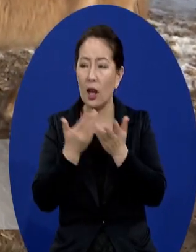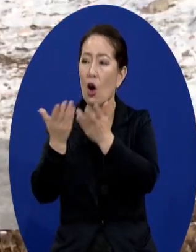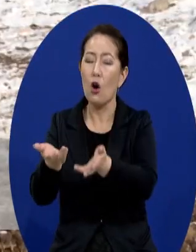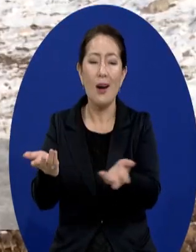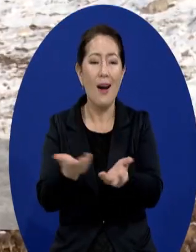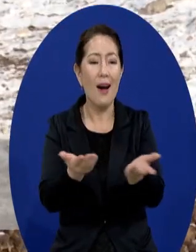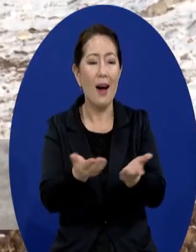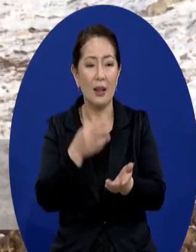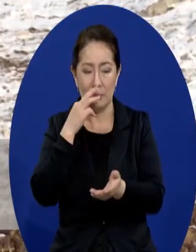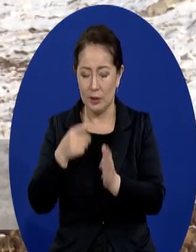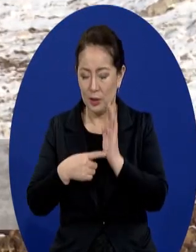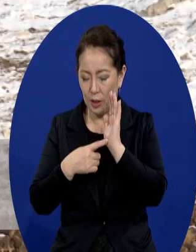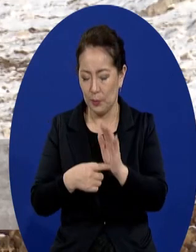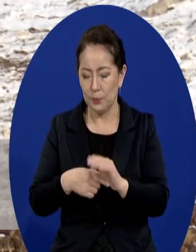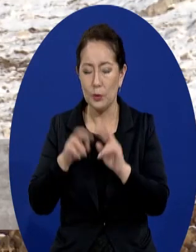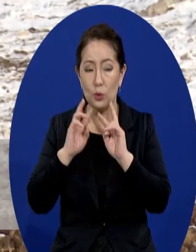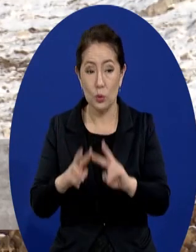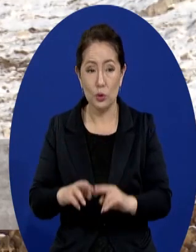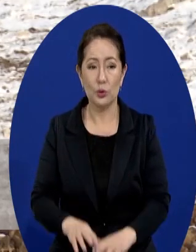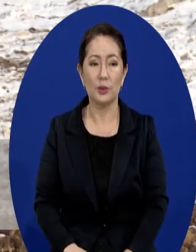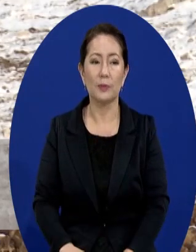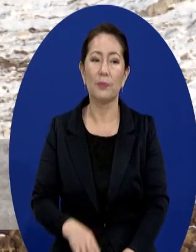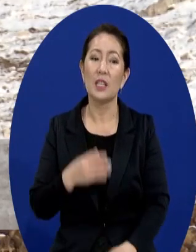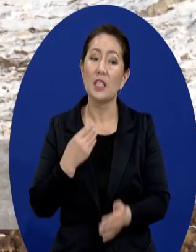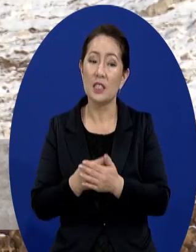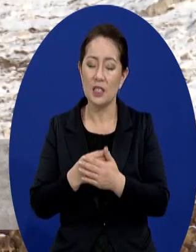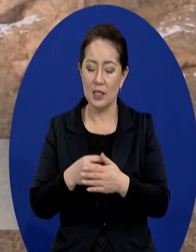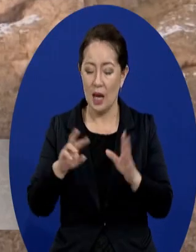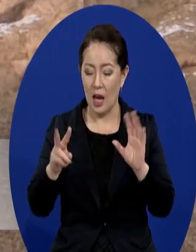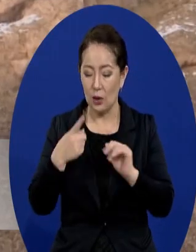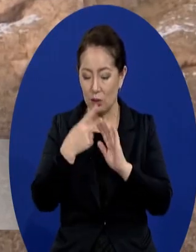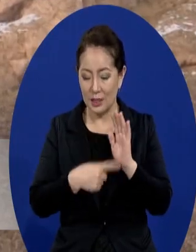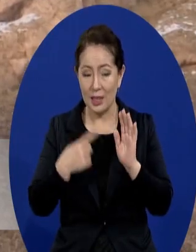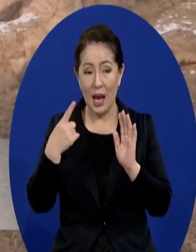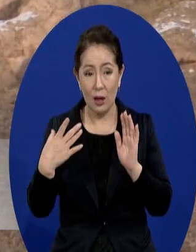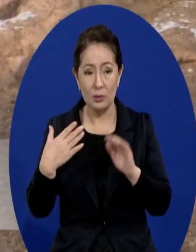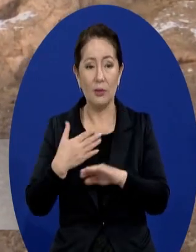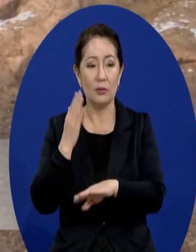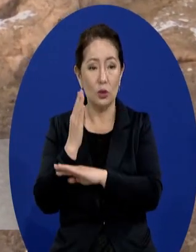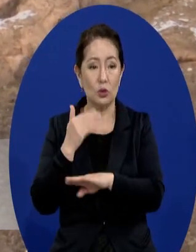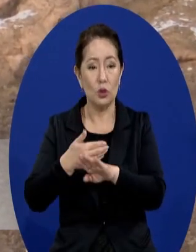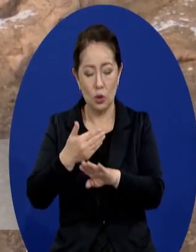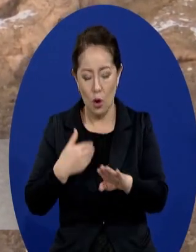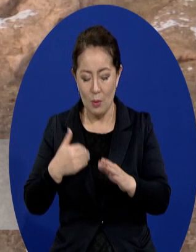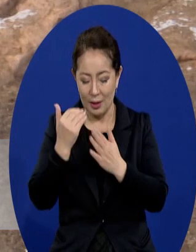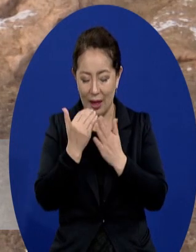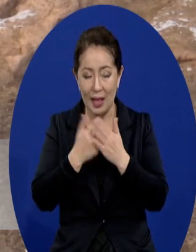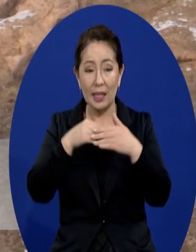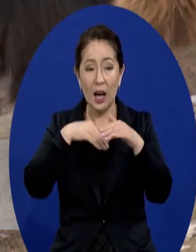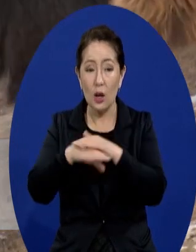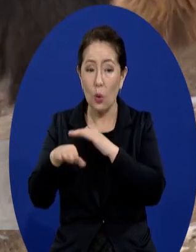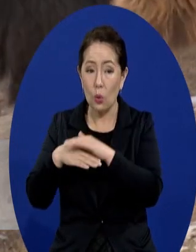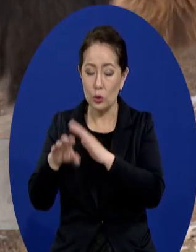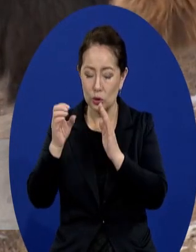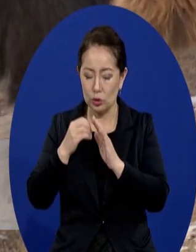гэдэг мэдээллийг одоо үргэлжлүүлэн та бүхэнд хүргэе. Тухайлах юм бол 12 дугаар сарын 15-наас өмнө тайлангаа илгээх ёстой. За